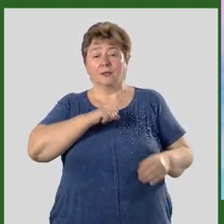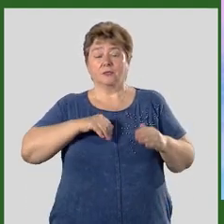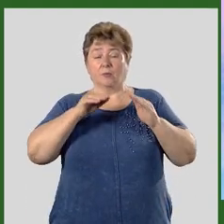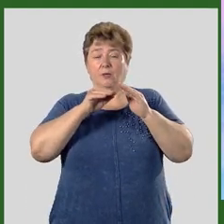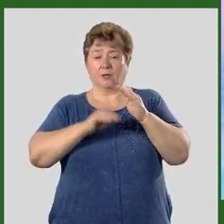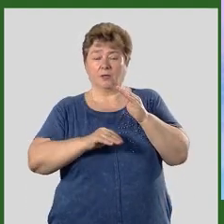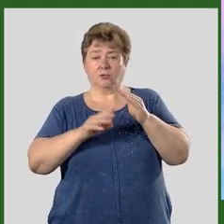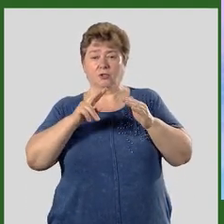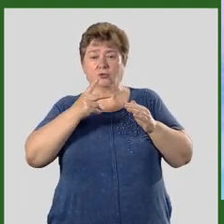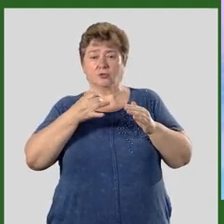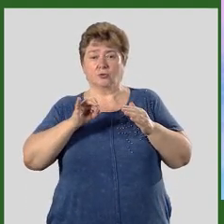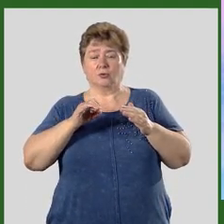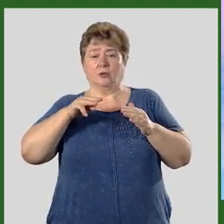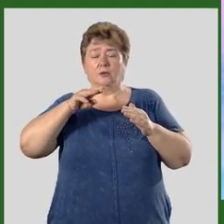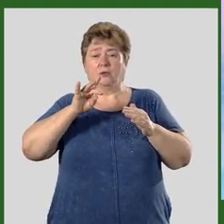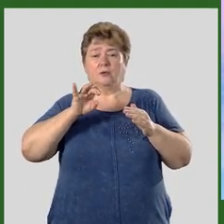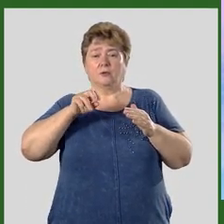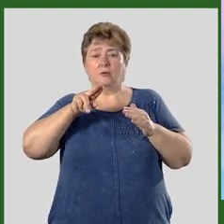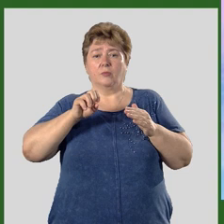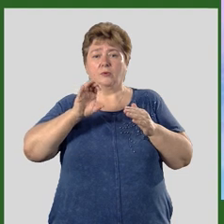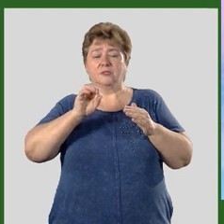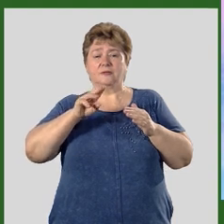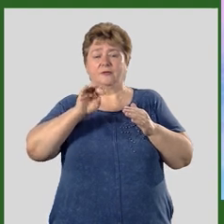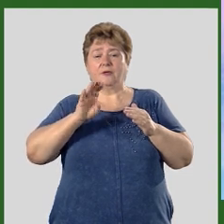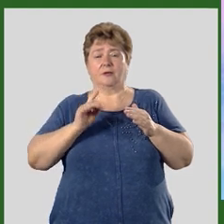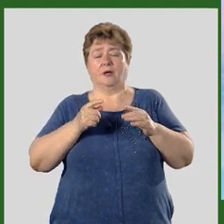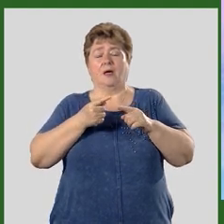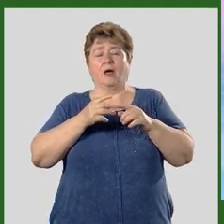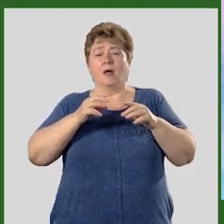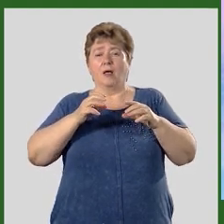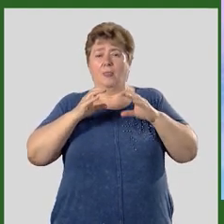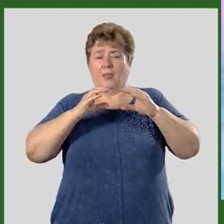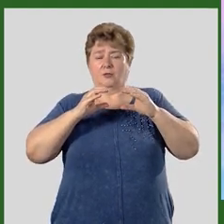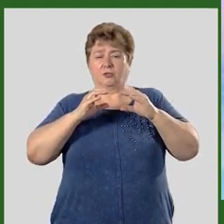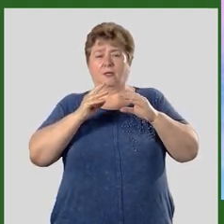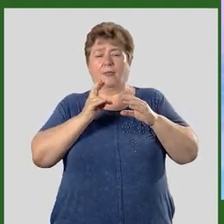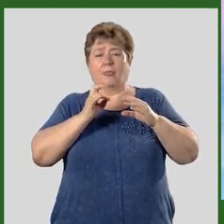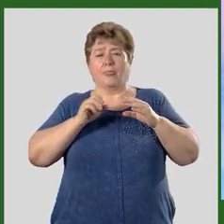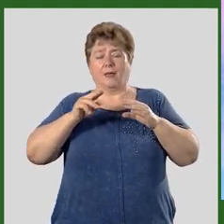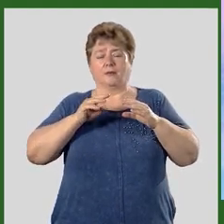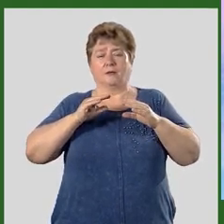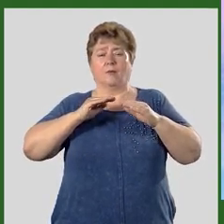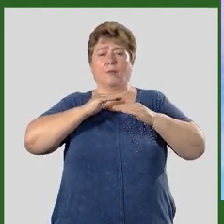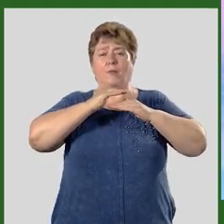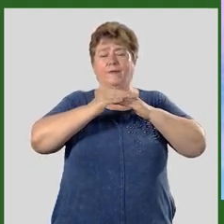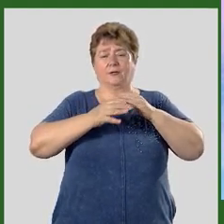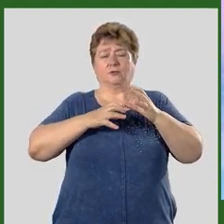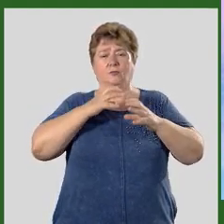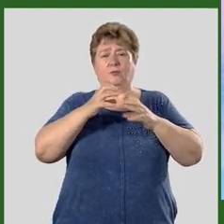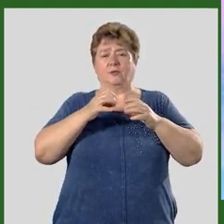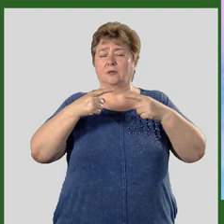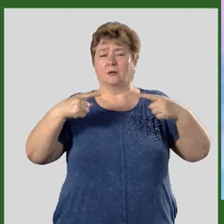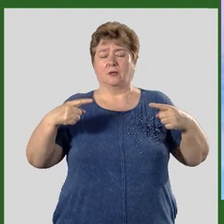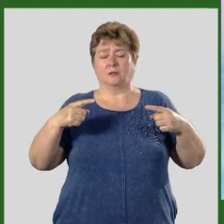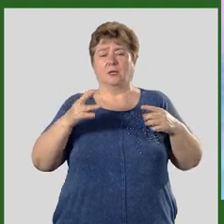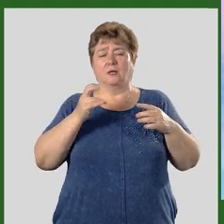Самый нижний слой – тропосфера. Его толщина над поверхностью планеты разная.